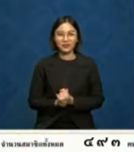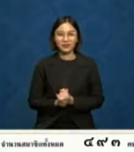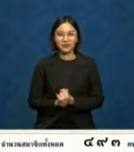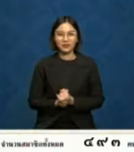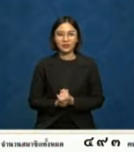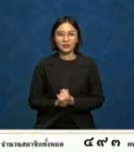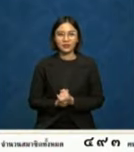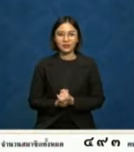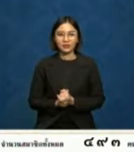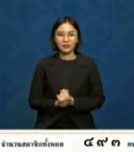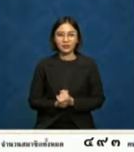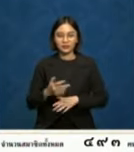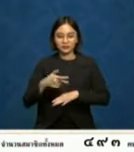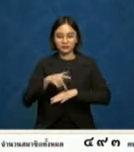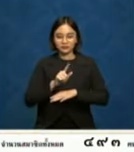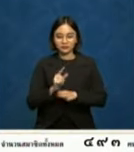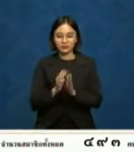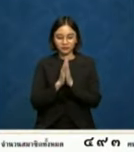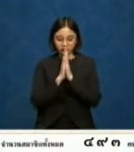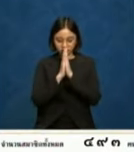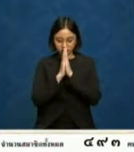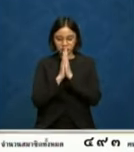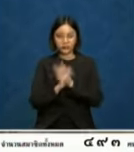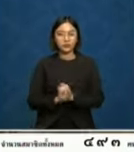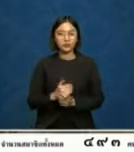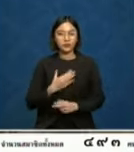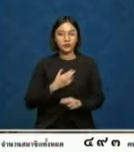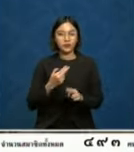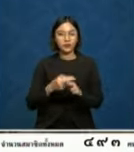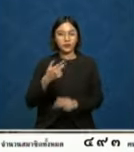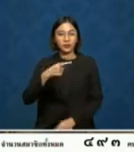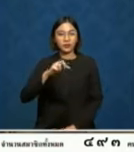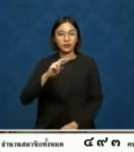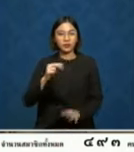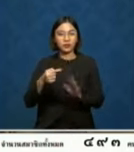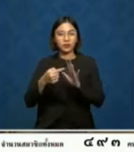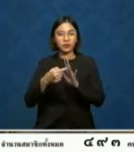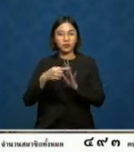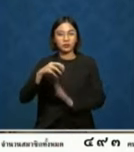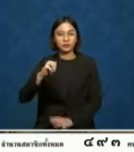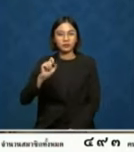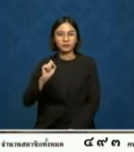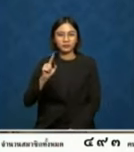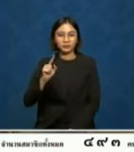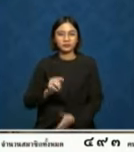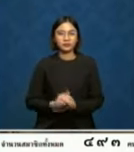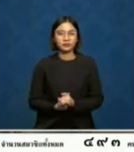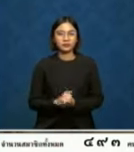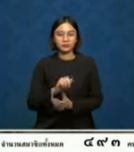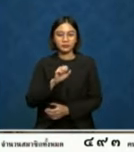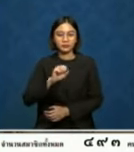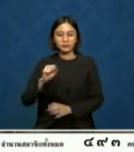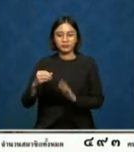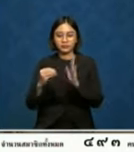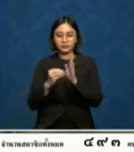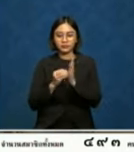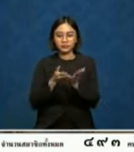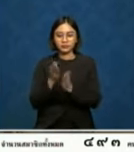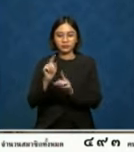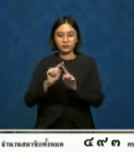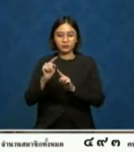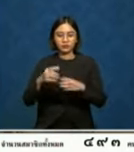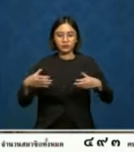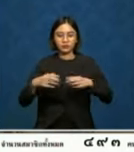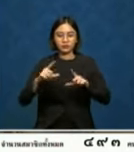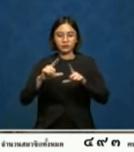ครับครับเรียมประธานสภาผู้แทนราษฎรที่เคารพกระผมนายปรเมธวิทยาสสมาชิกสภาผู้แทนราษฎรกรุงเทพมหานครเขต 1พรรคประชา